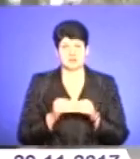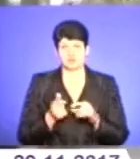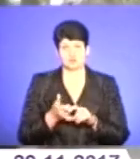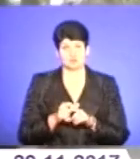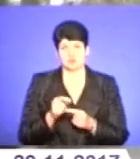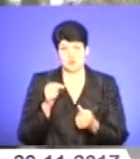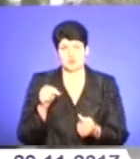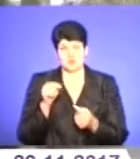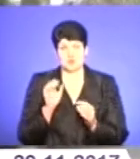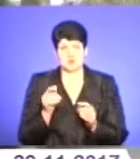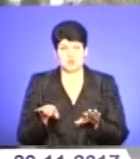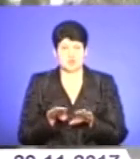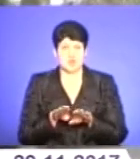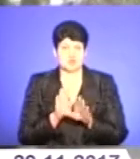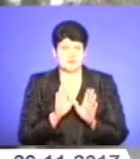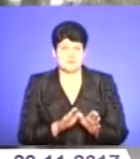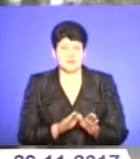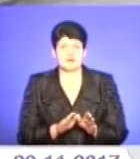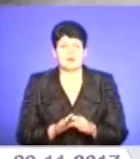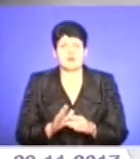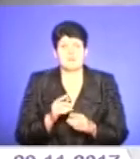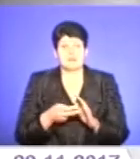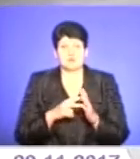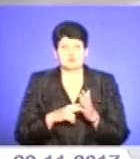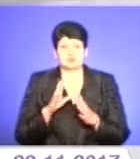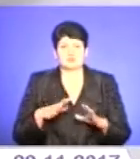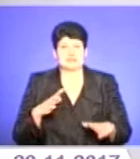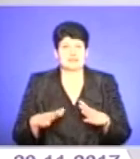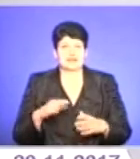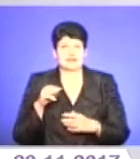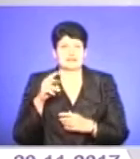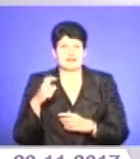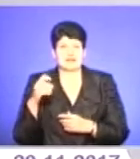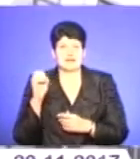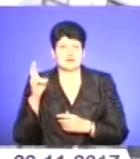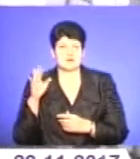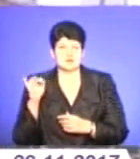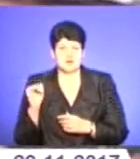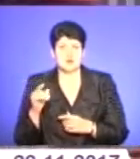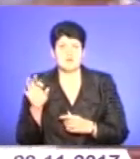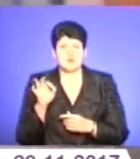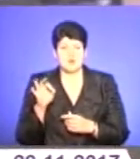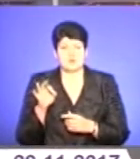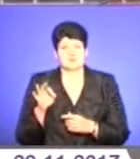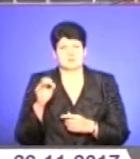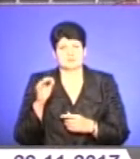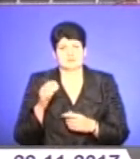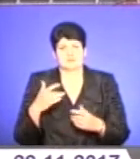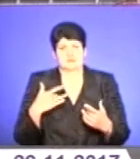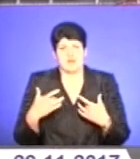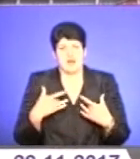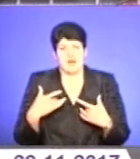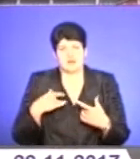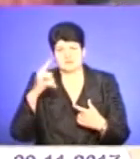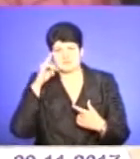схожа. Тернопільська красуня у майбутньому планує стати тренером з тхеквондо. Про кар'єру актриси ніколи не думала і каже, навряд